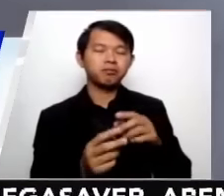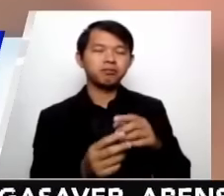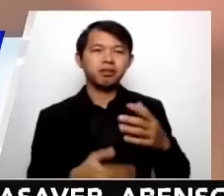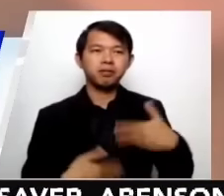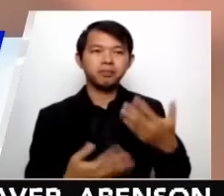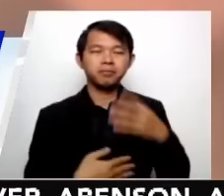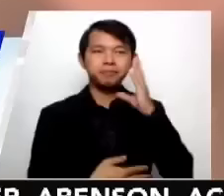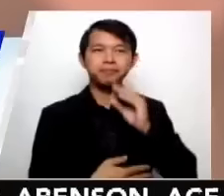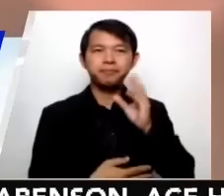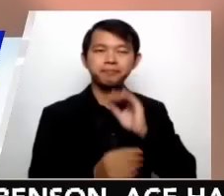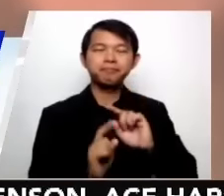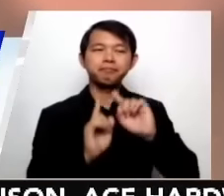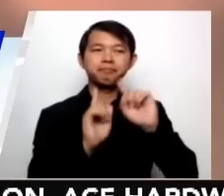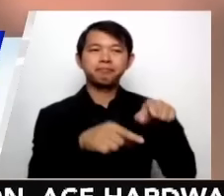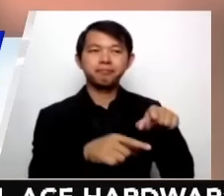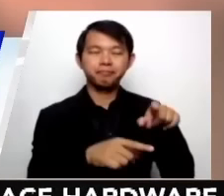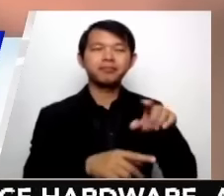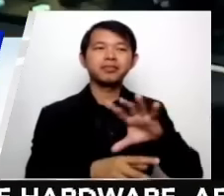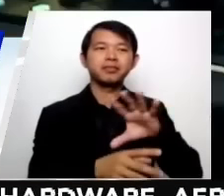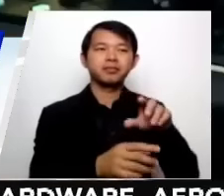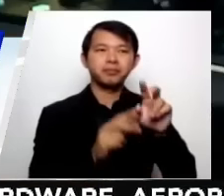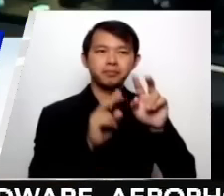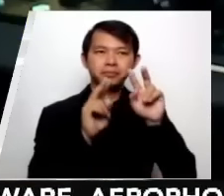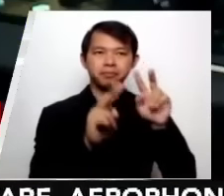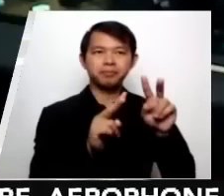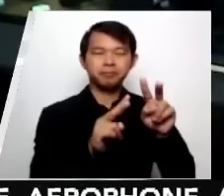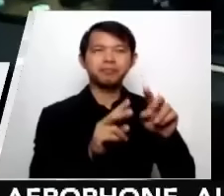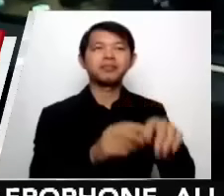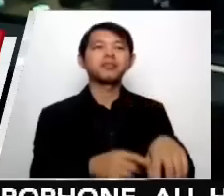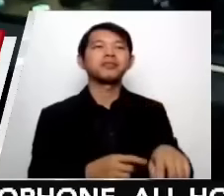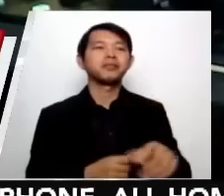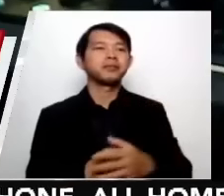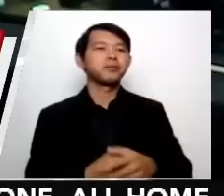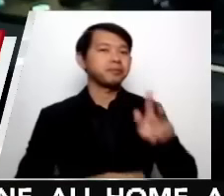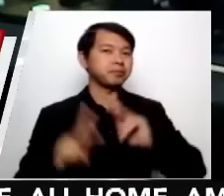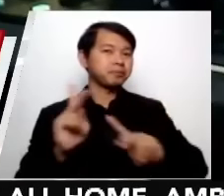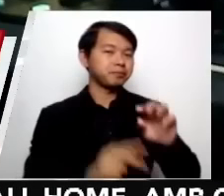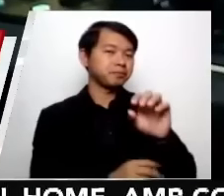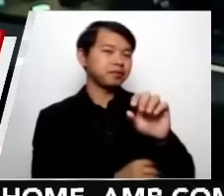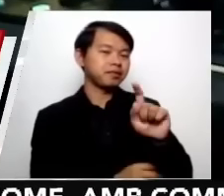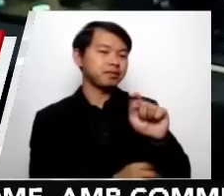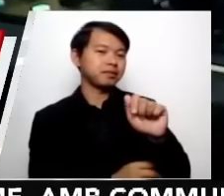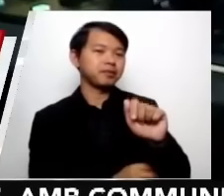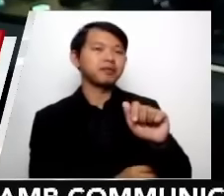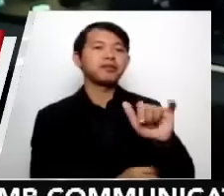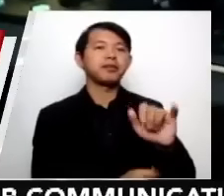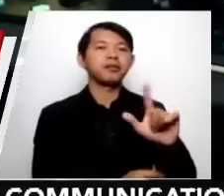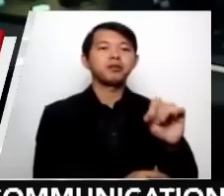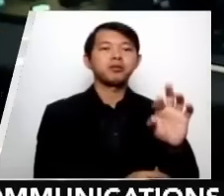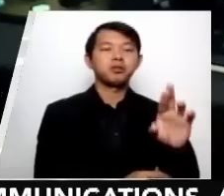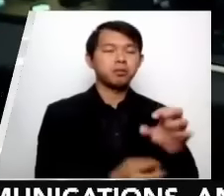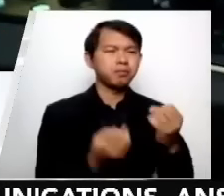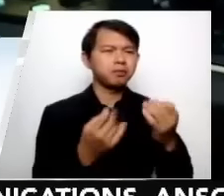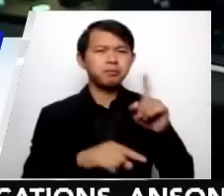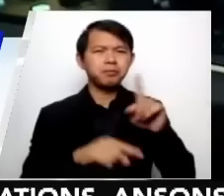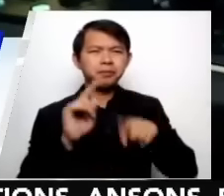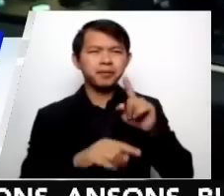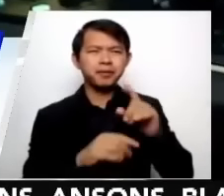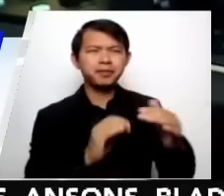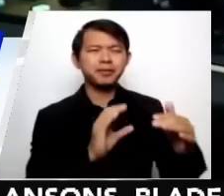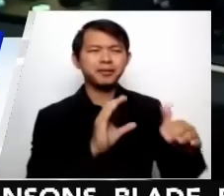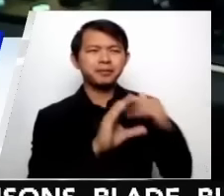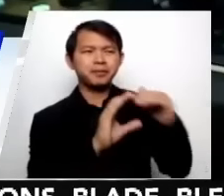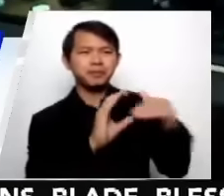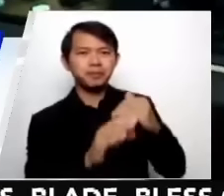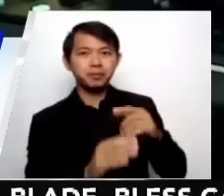na sa pag-meet ng iba pang Swifties. Actually, ang daming mga friends ko na guys na nag-message sa akin saying na, wow, fan ka.